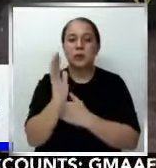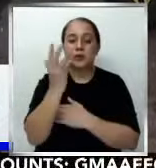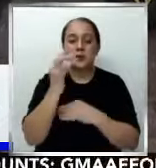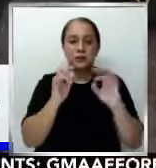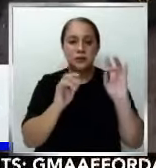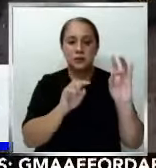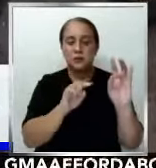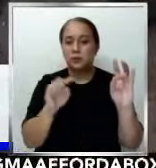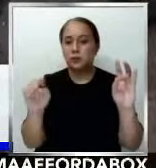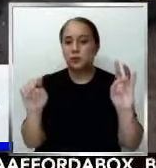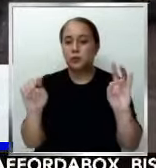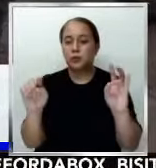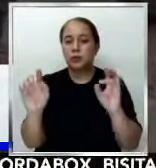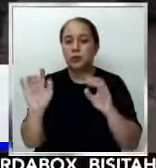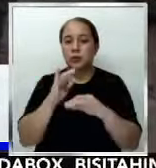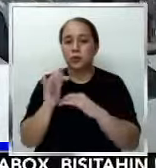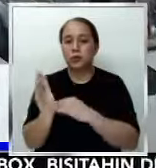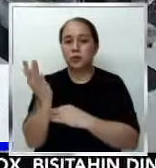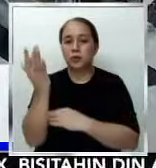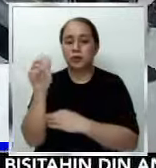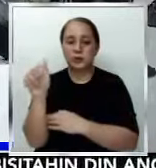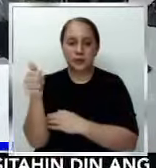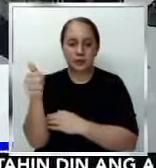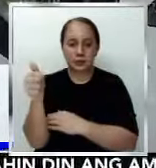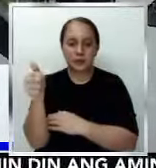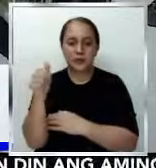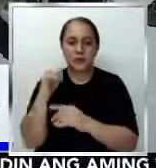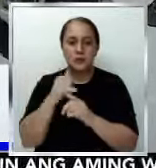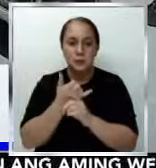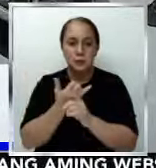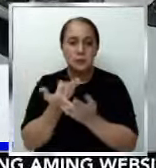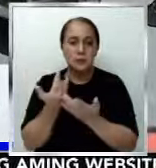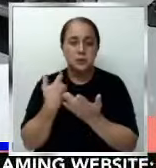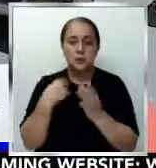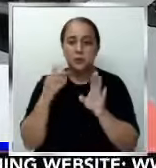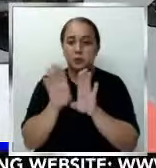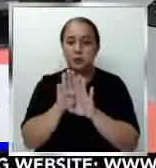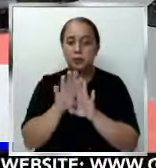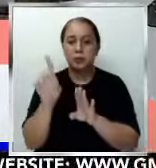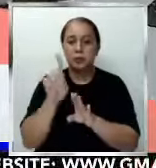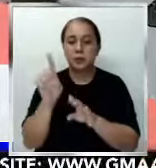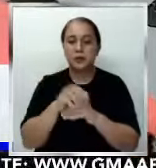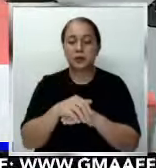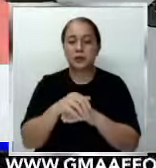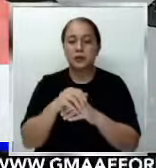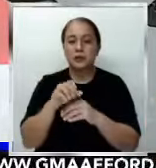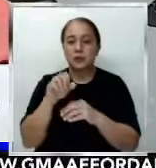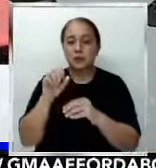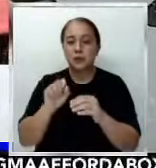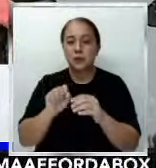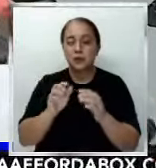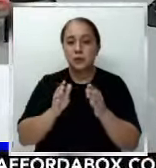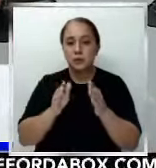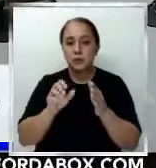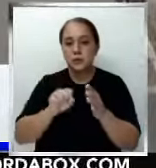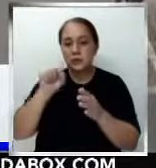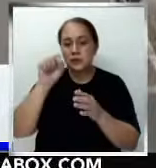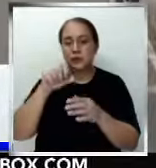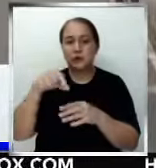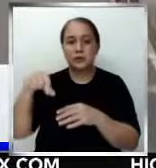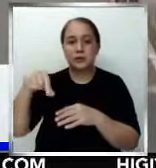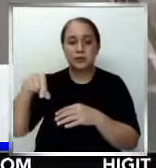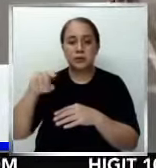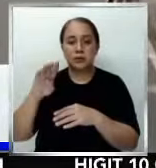hanggang madaling araw ng January 10. Ilan sa mga isasarang kalsada ang southbound lane ng Quezon Boulevard hanggang Quezon Bridge